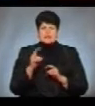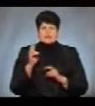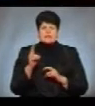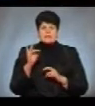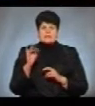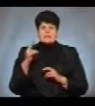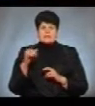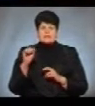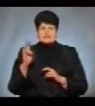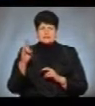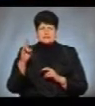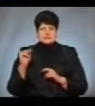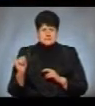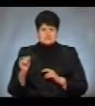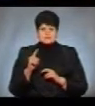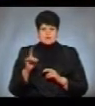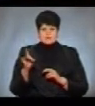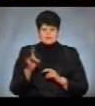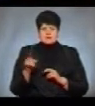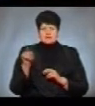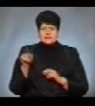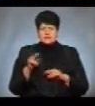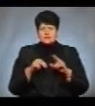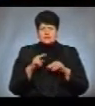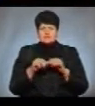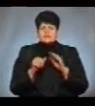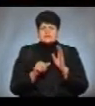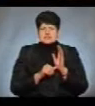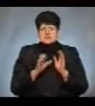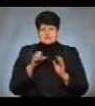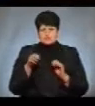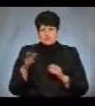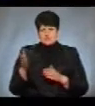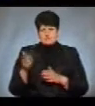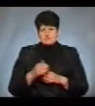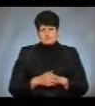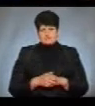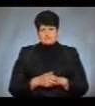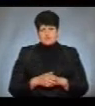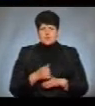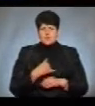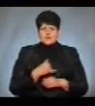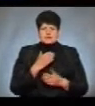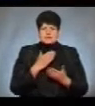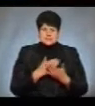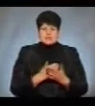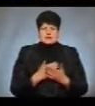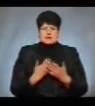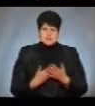на Збаращині, яка датується 16 століттям. У нас є,